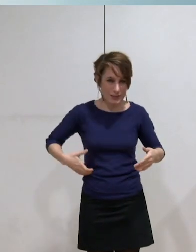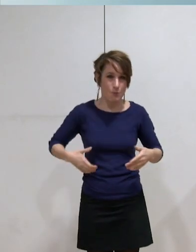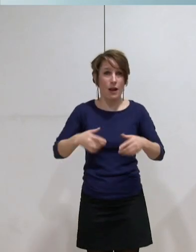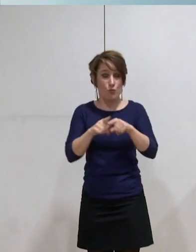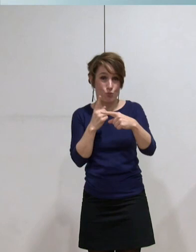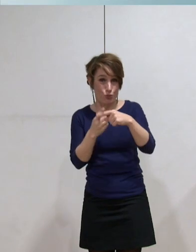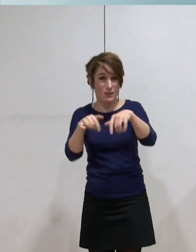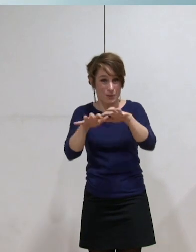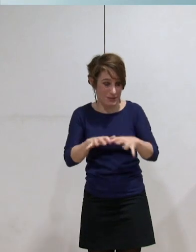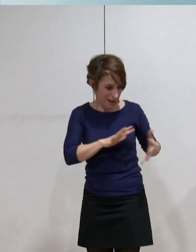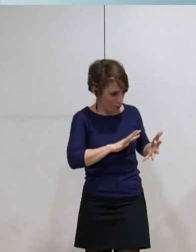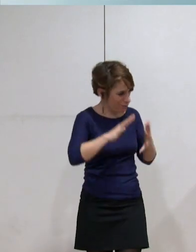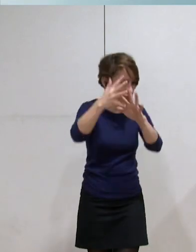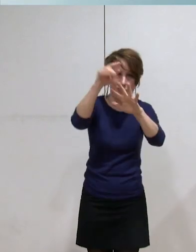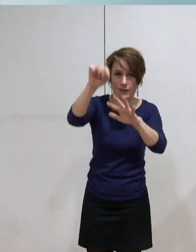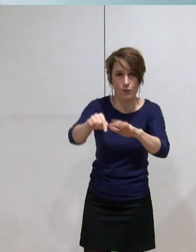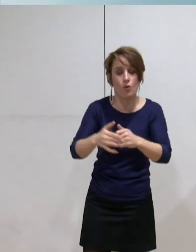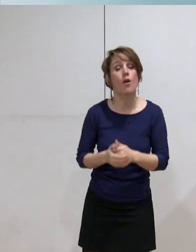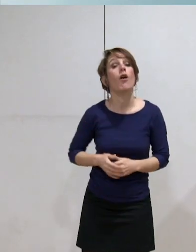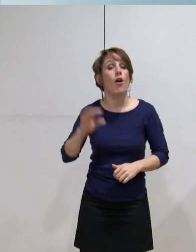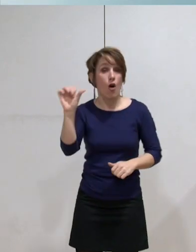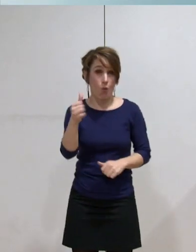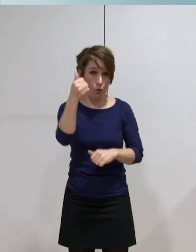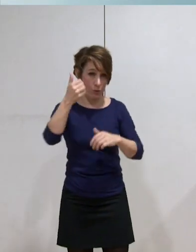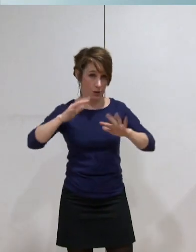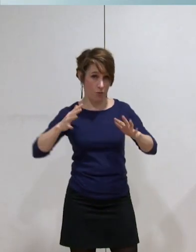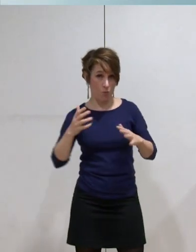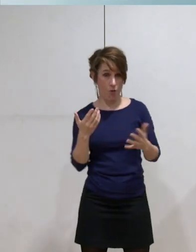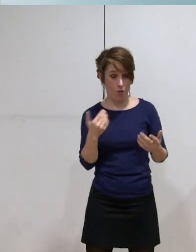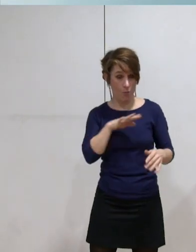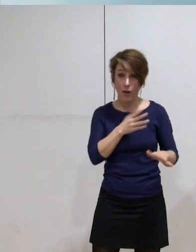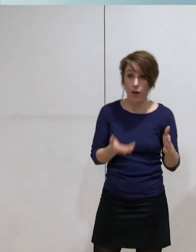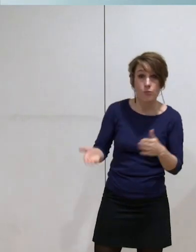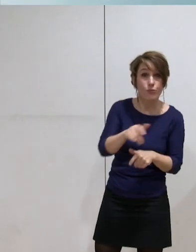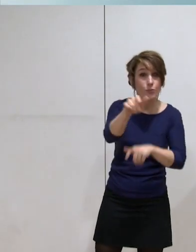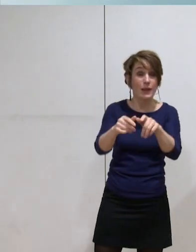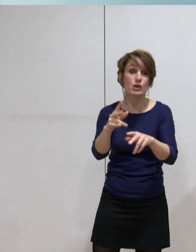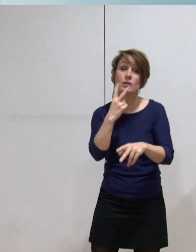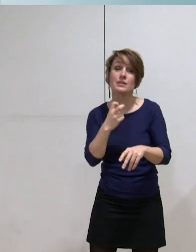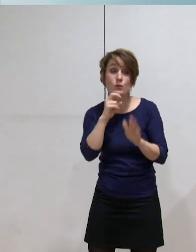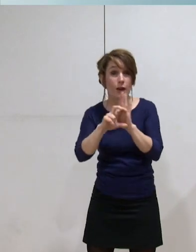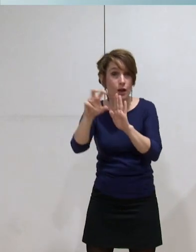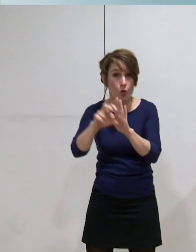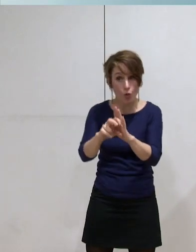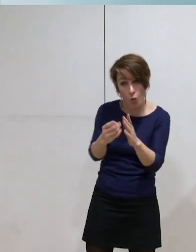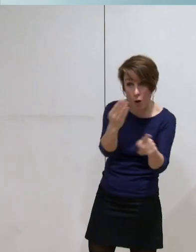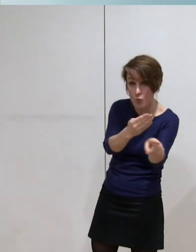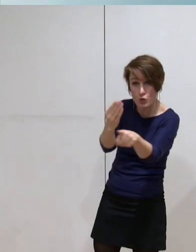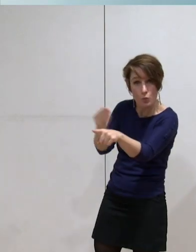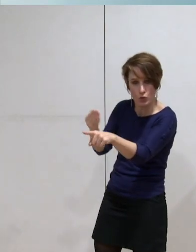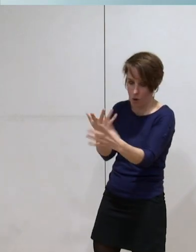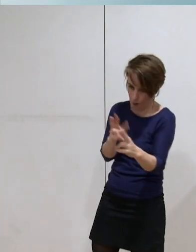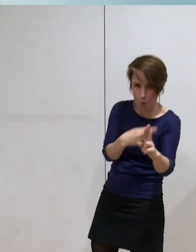et ceci en premier lieu en répondant aux besoins des Grenoblois et en tenant compte de nos différentes